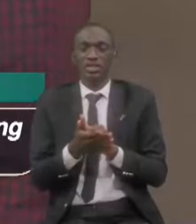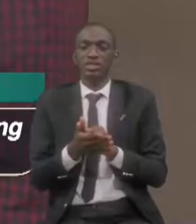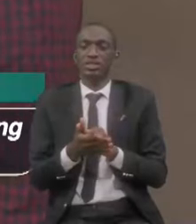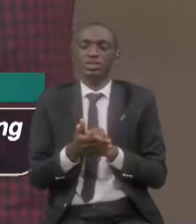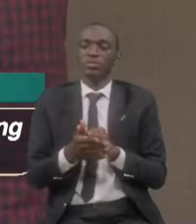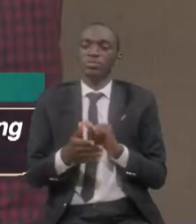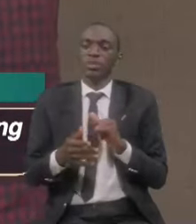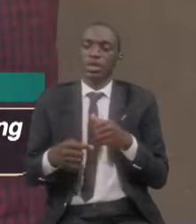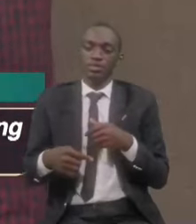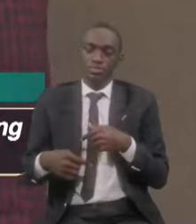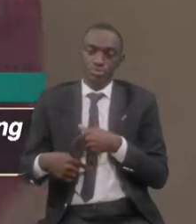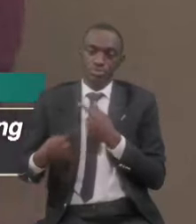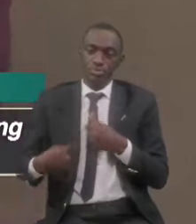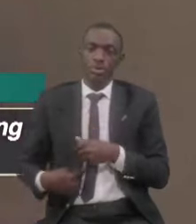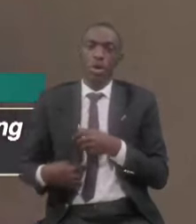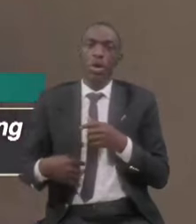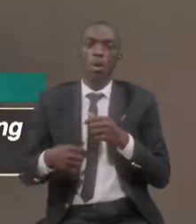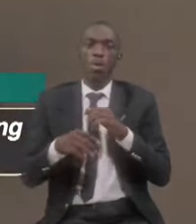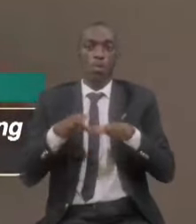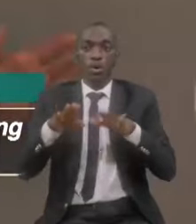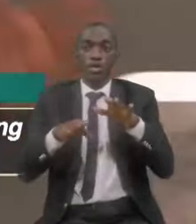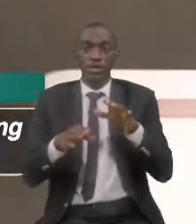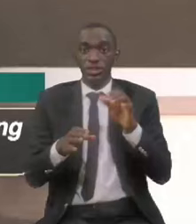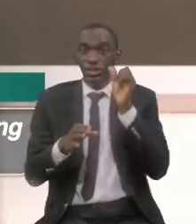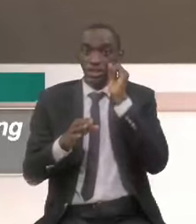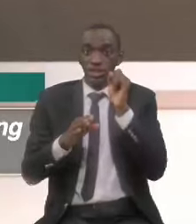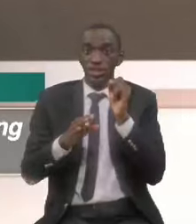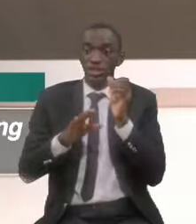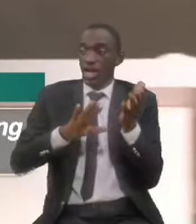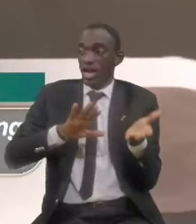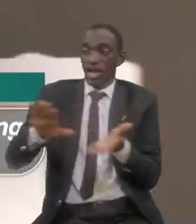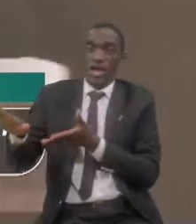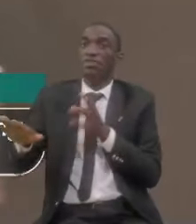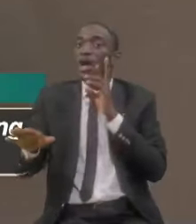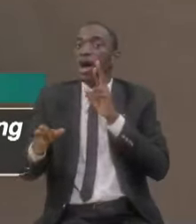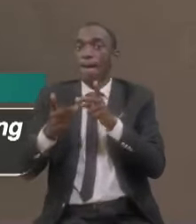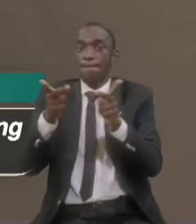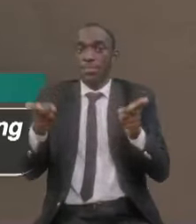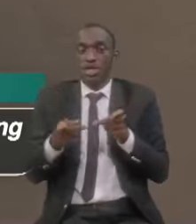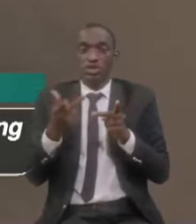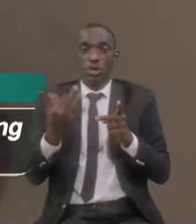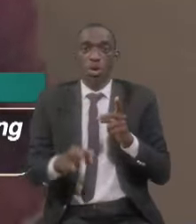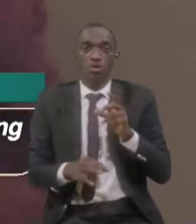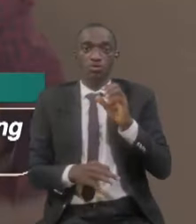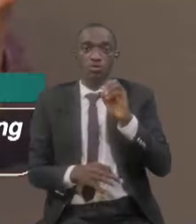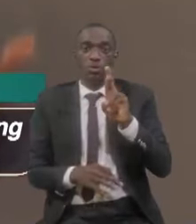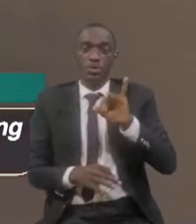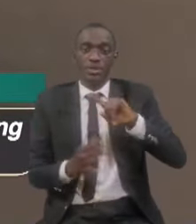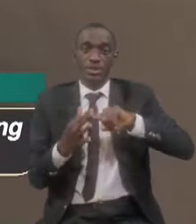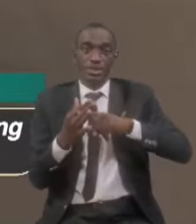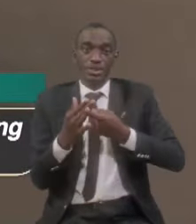Elle est déjà partie. Elle a quitté son pays d'origine Et elle est maintenant dans le